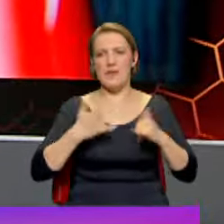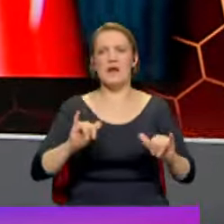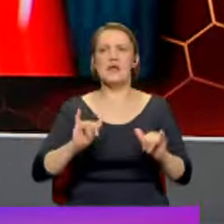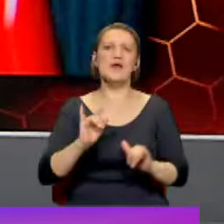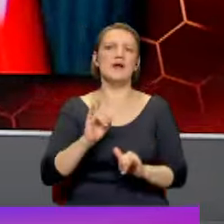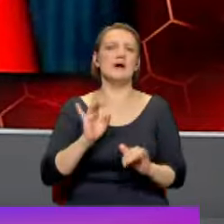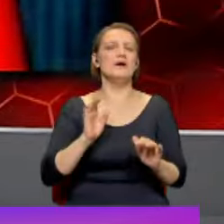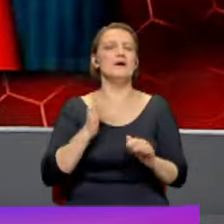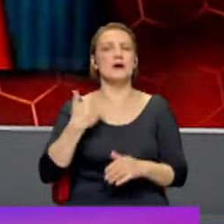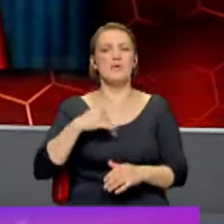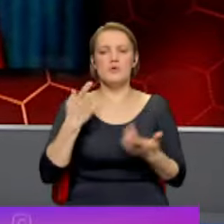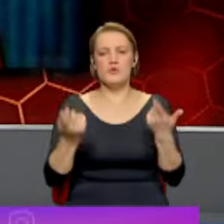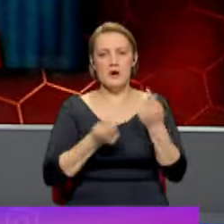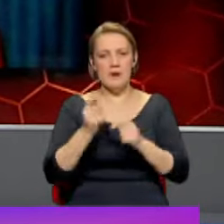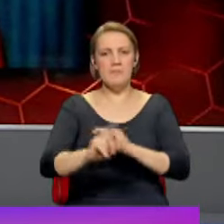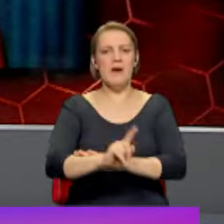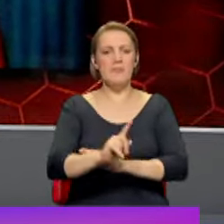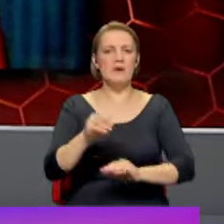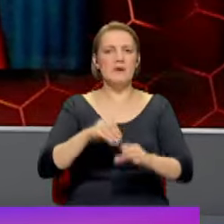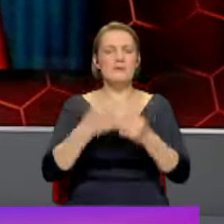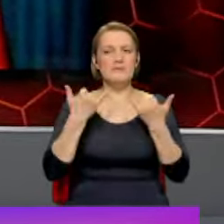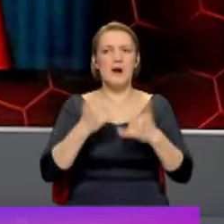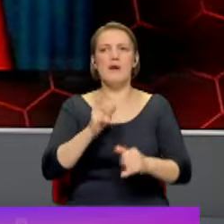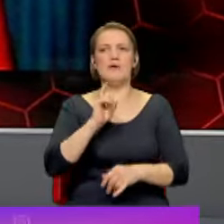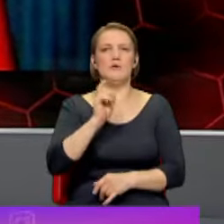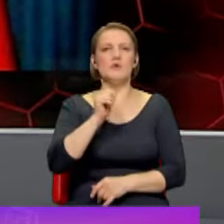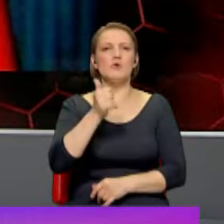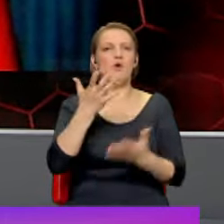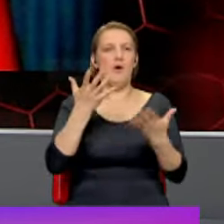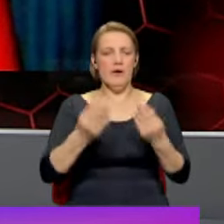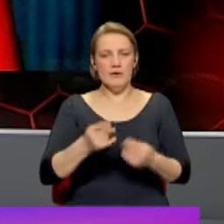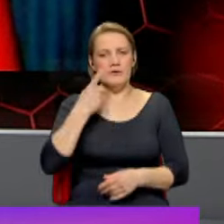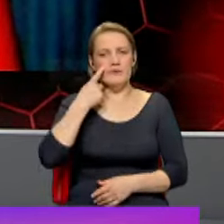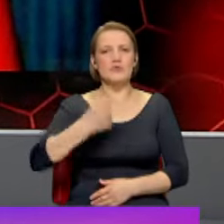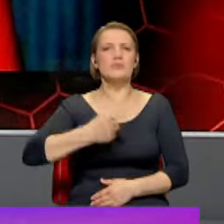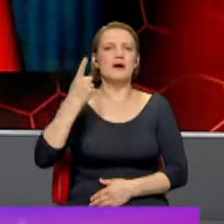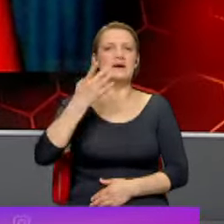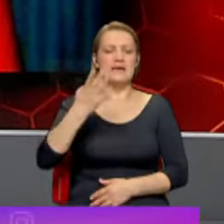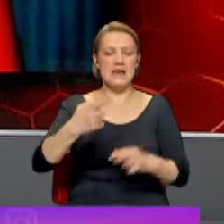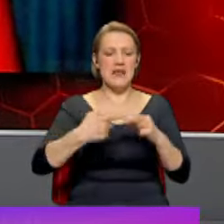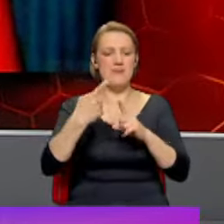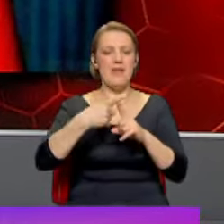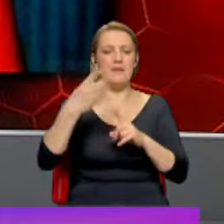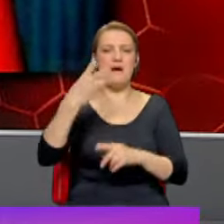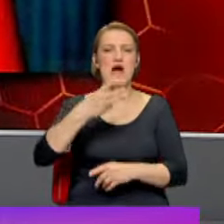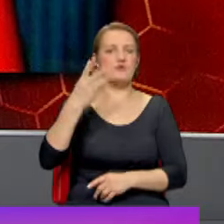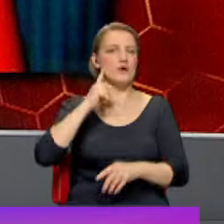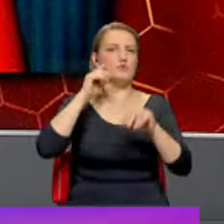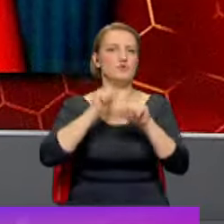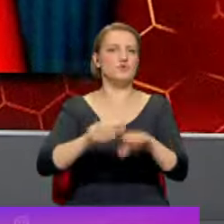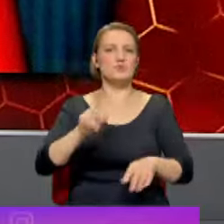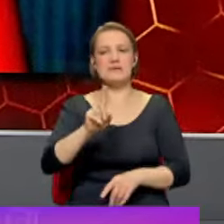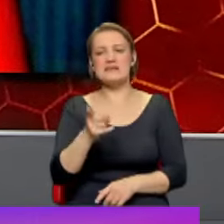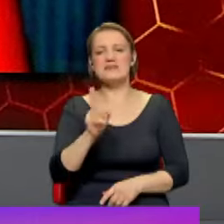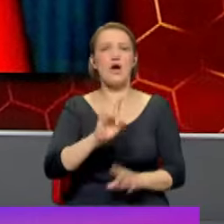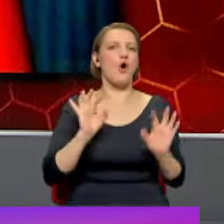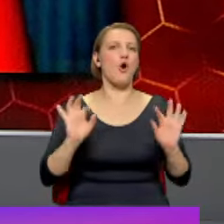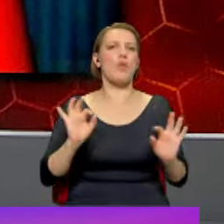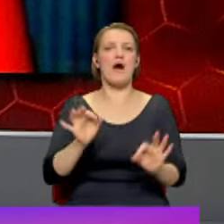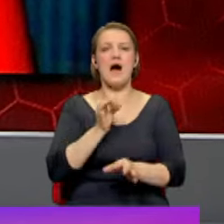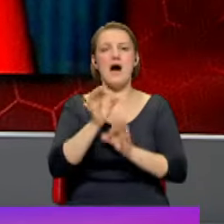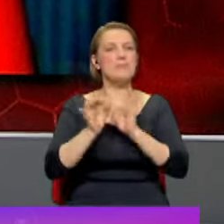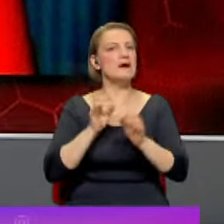kadar olacağı, kamu çalışanları, memurlar için tatilin 9 gün olduğunu Cumhurbaşkanı Recep Tayyip Erdoğan duyurdu. Bir diğer önemli